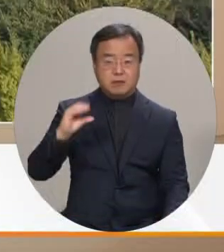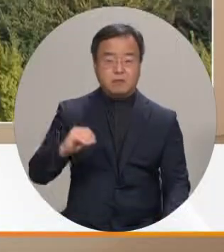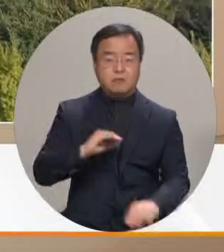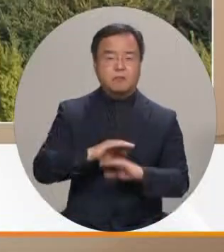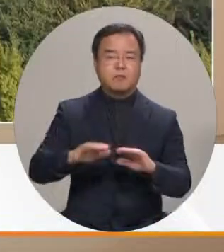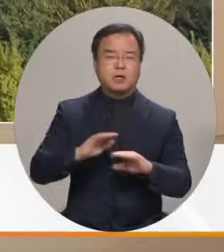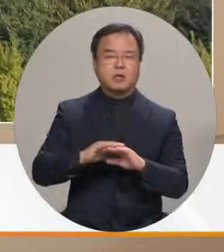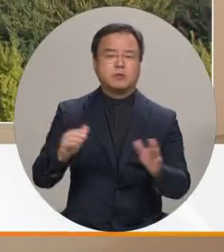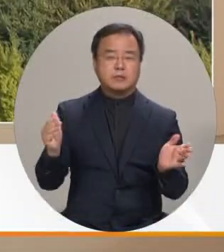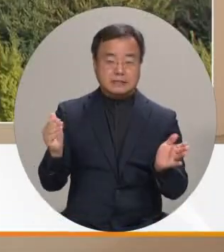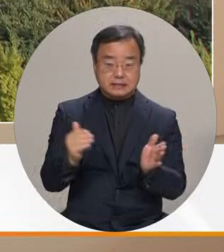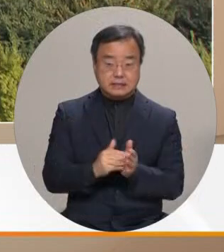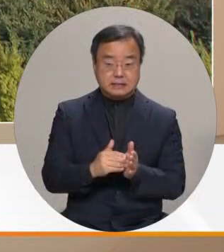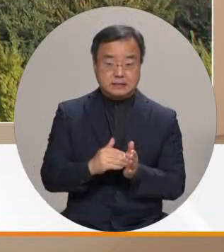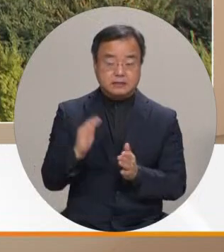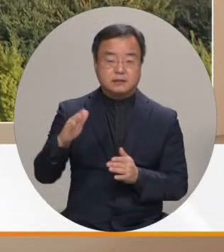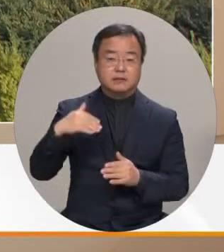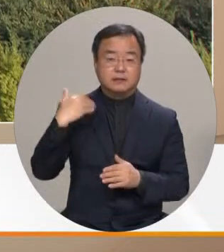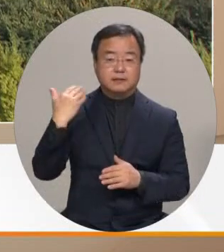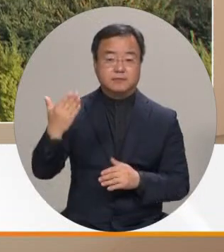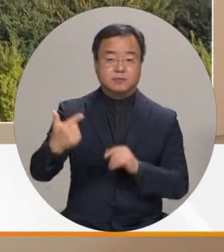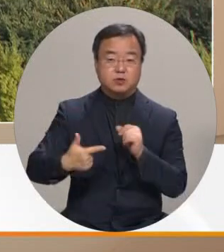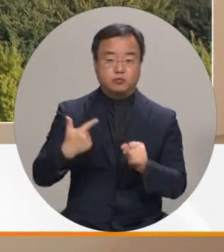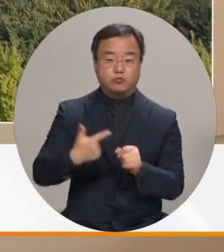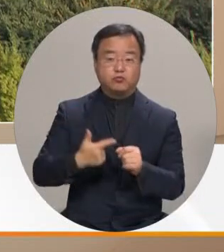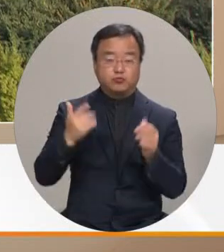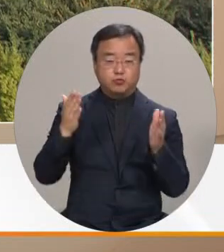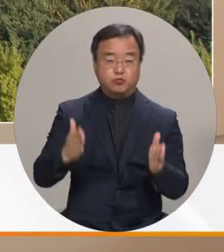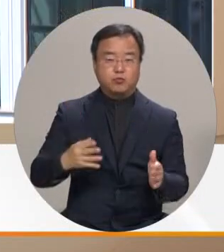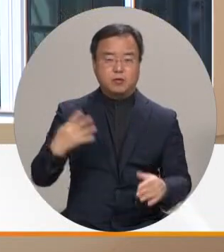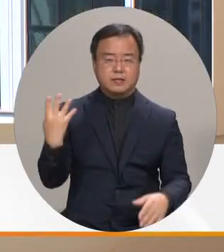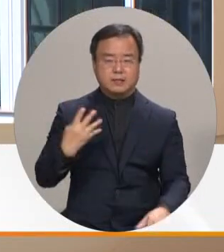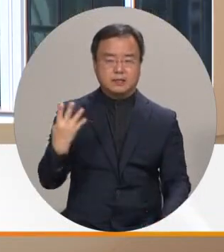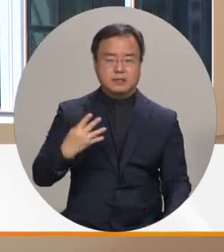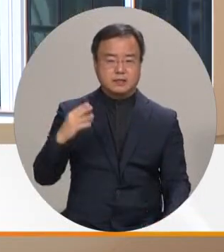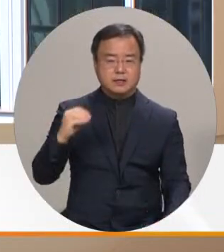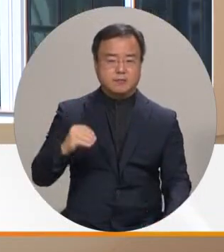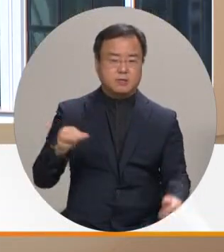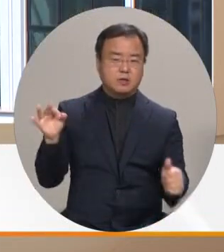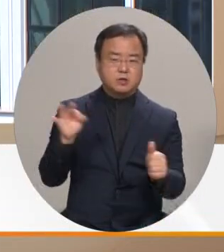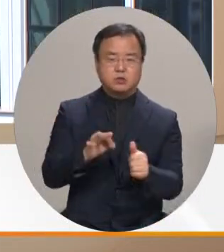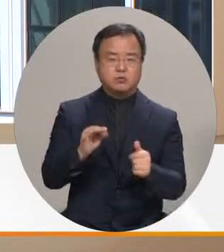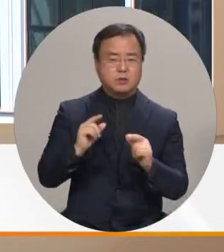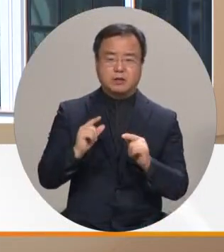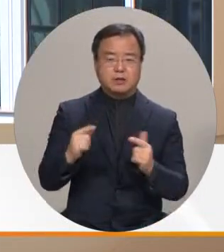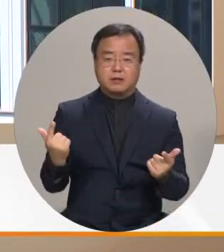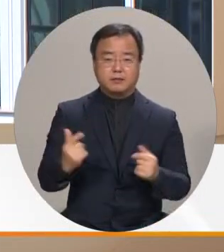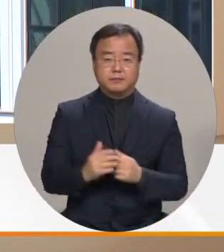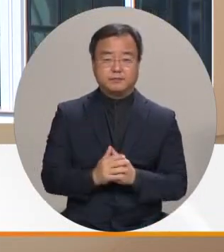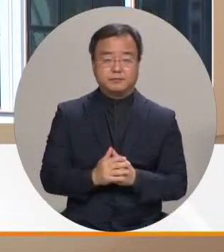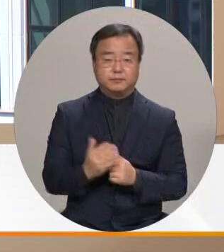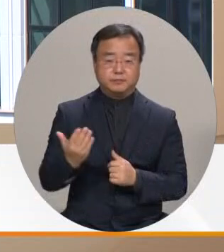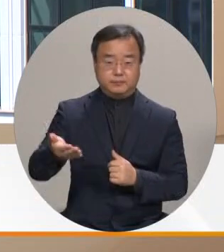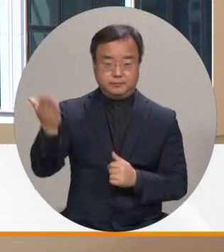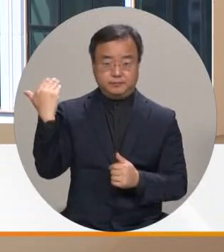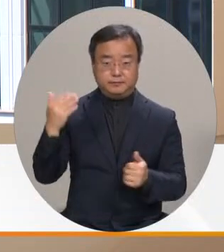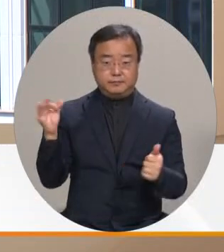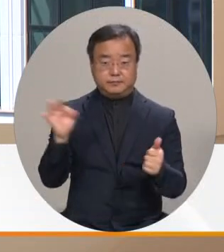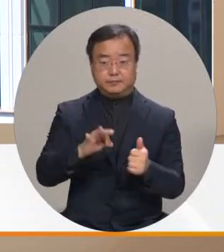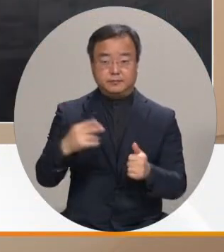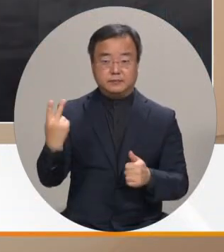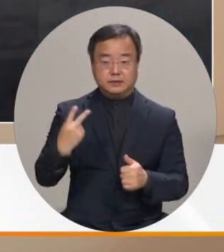했고 그리고 그다음 6년 동안 4천만 원 정도를 지급하지 않았는데 이전에 지급한게 있기